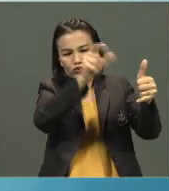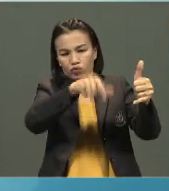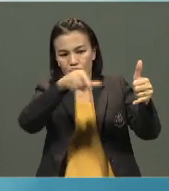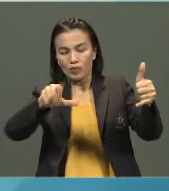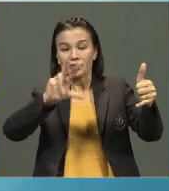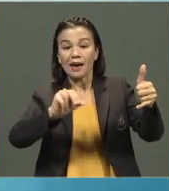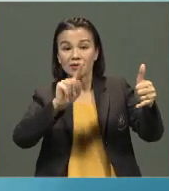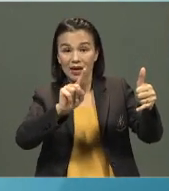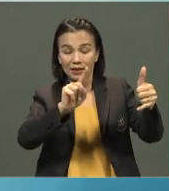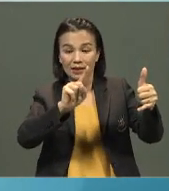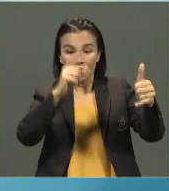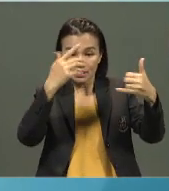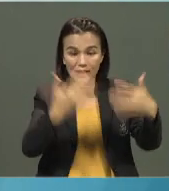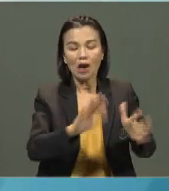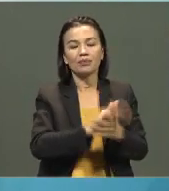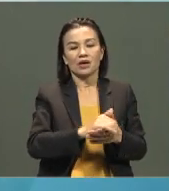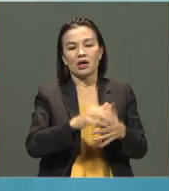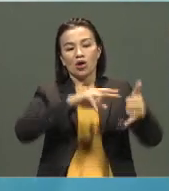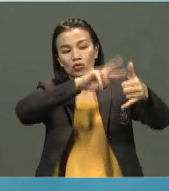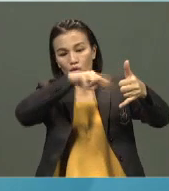รายนะครับวันที่ 11เขาเดินทางกลับครับในตอนเช้าสายๆนะครับเกือบเที่ยงก็เดินทางออกไปกับประเทศเขานะครับแต่ในวันนั้นเนี่ยขนออกมาก็ยังกำกวมยัง